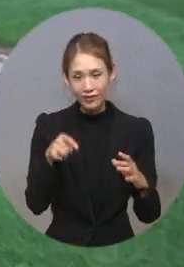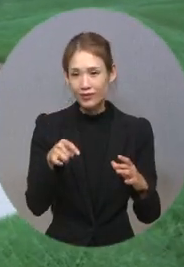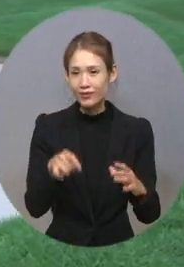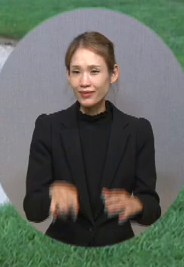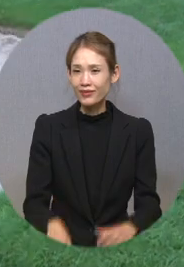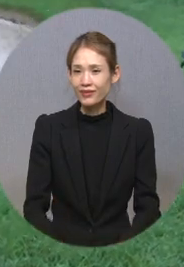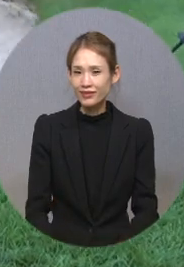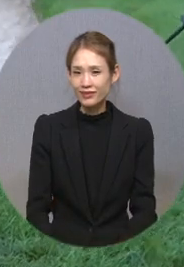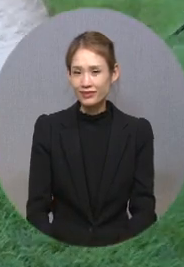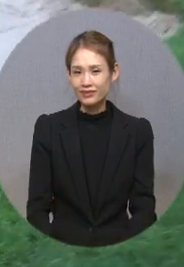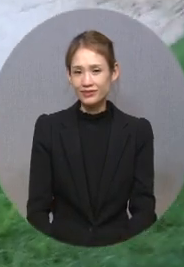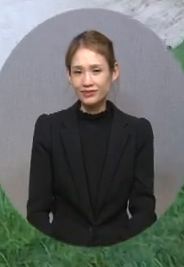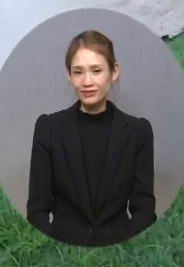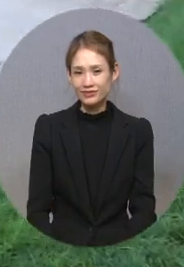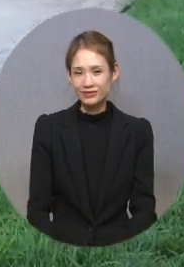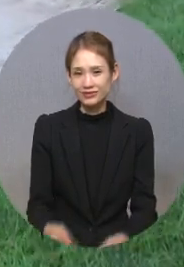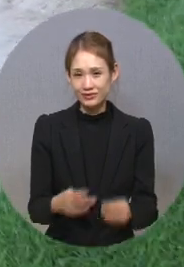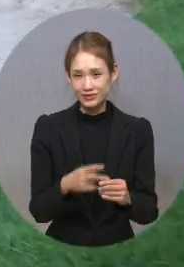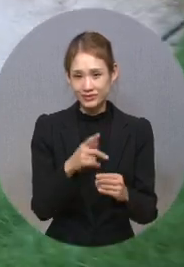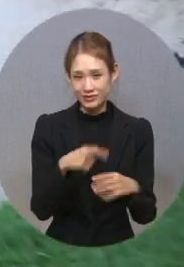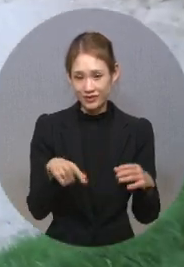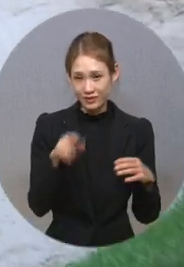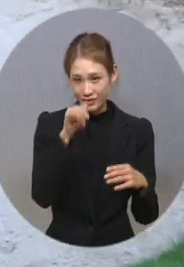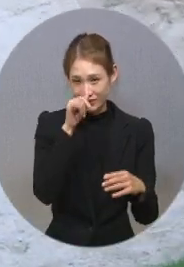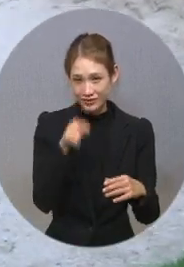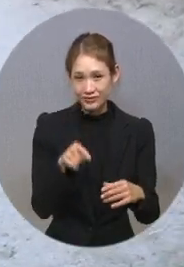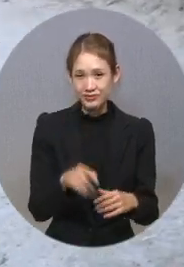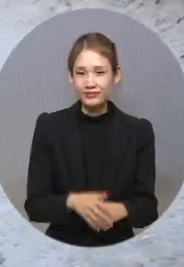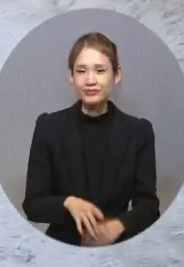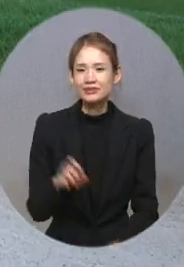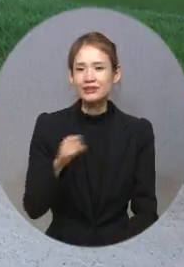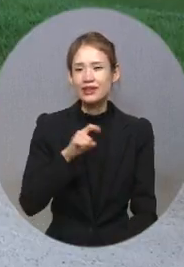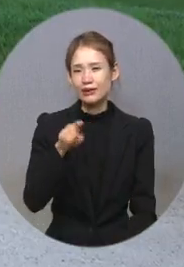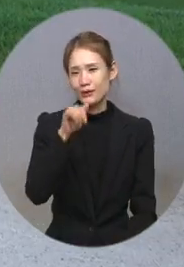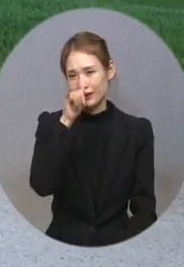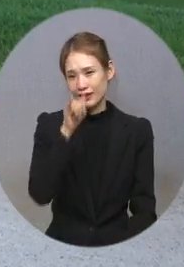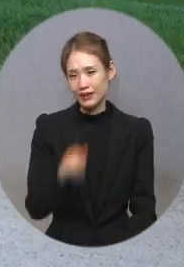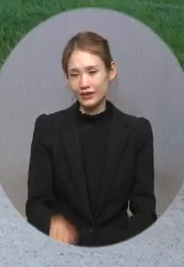두 번째 저기 있다. 박혔다. 아, 저기 있구나.